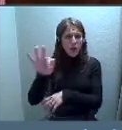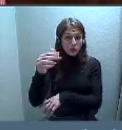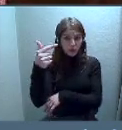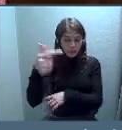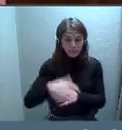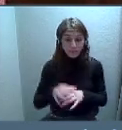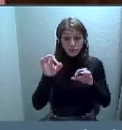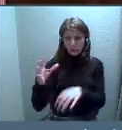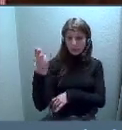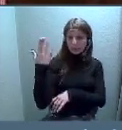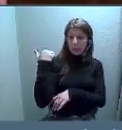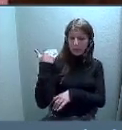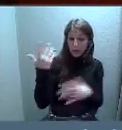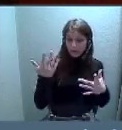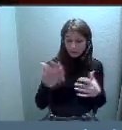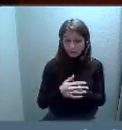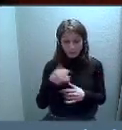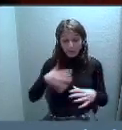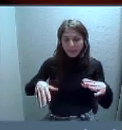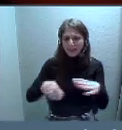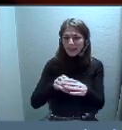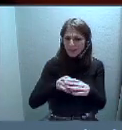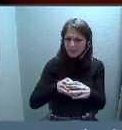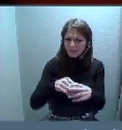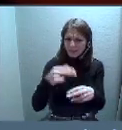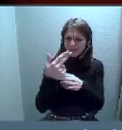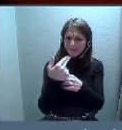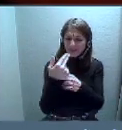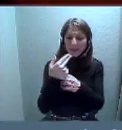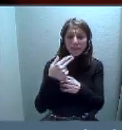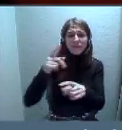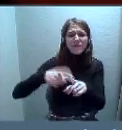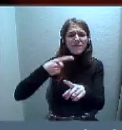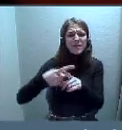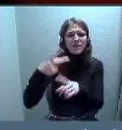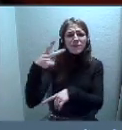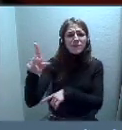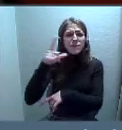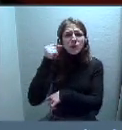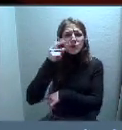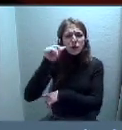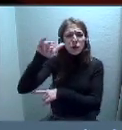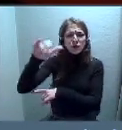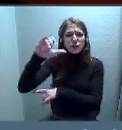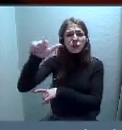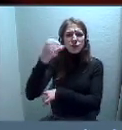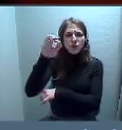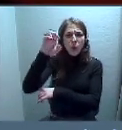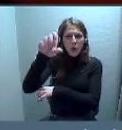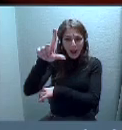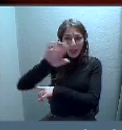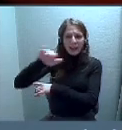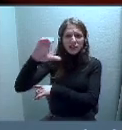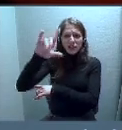eu l'honneur de participer au tournage du film de Joël Chalude, dont on a parlé tout à l'heure. J'étais un des